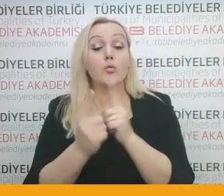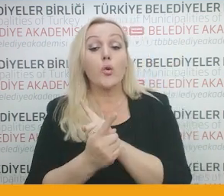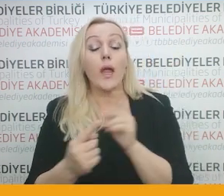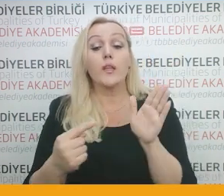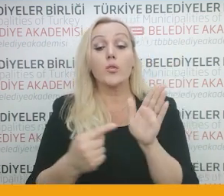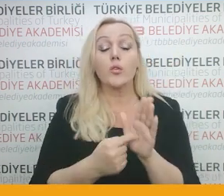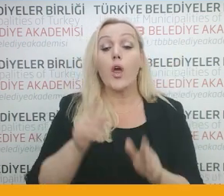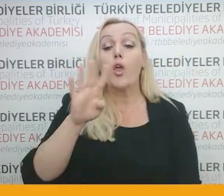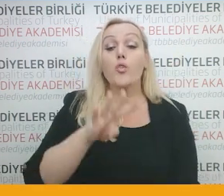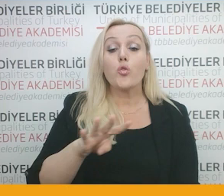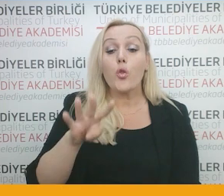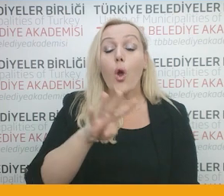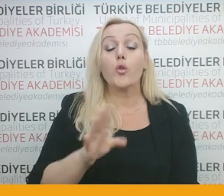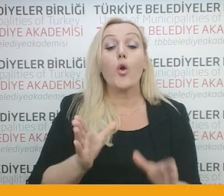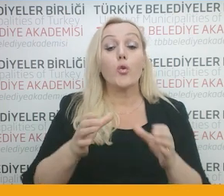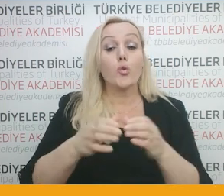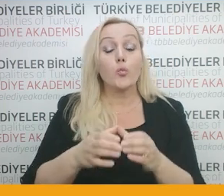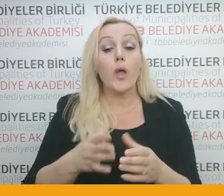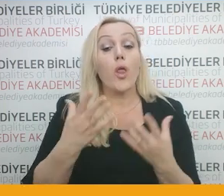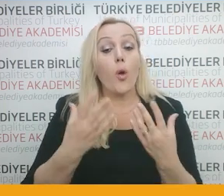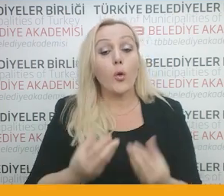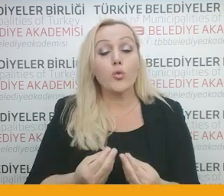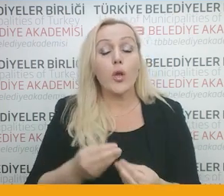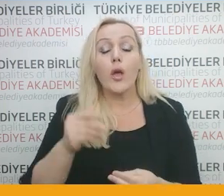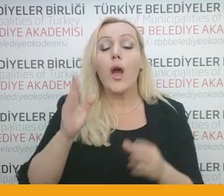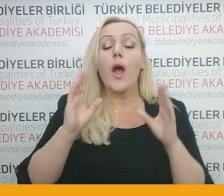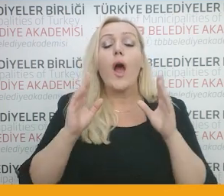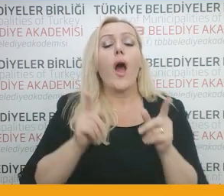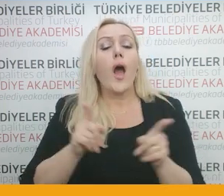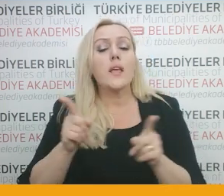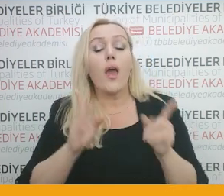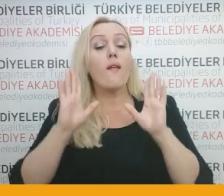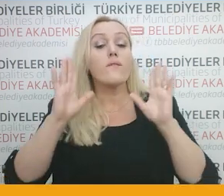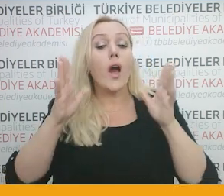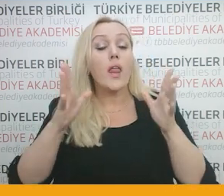4 düzeyden oluşuyor bu sınıflandırma. Hangi faaliyetlere yönelik bu